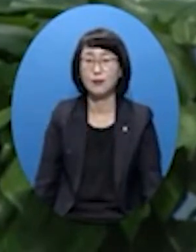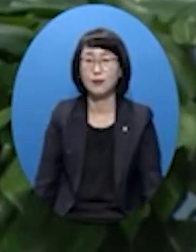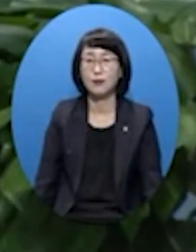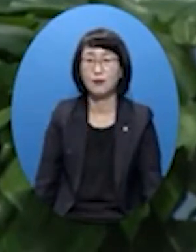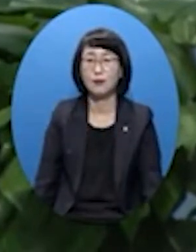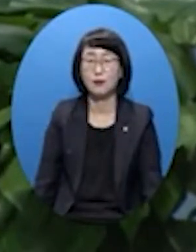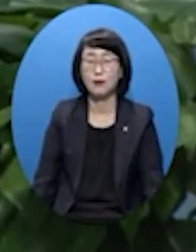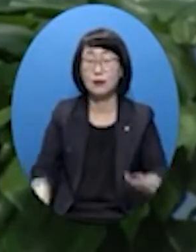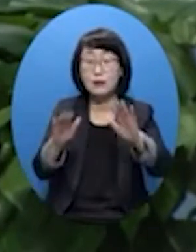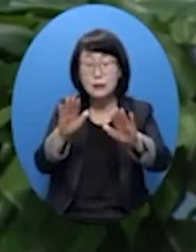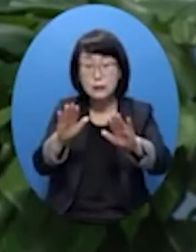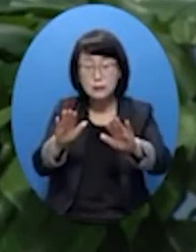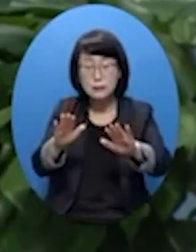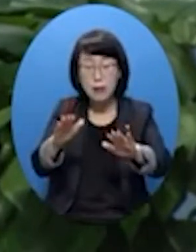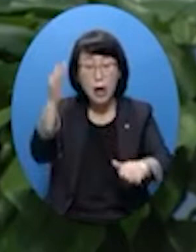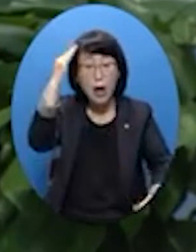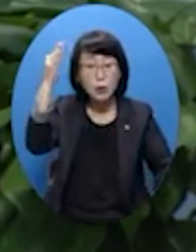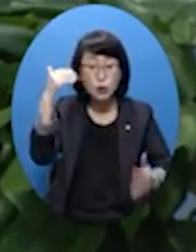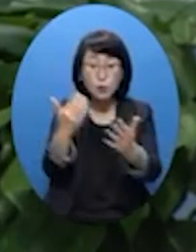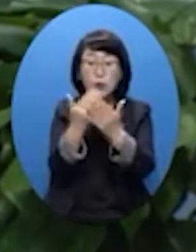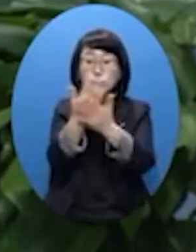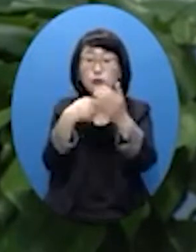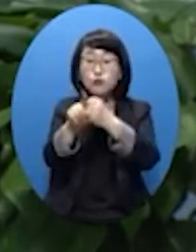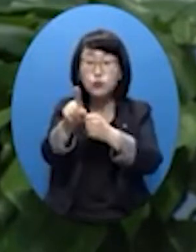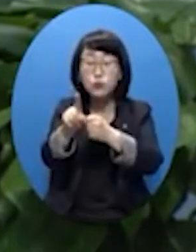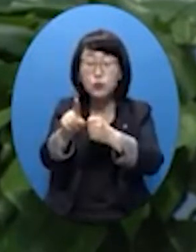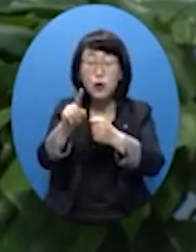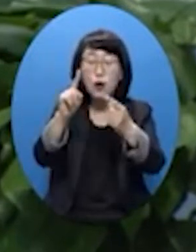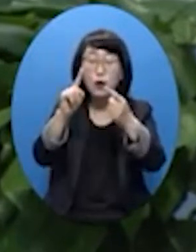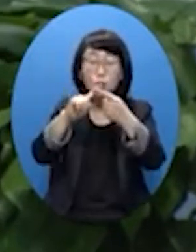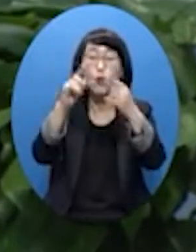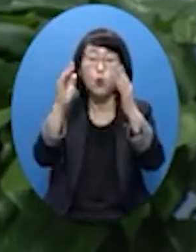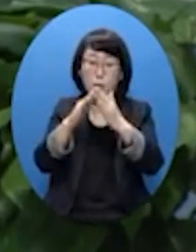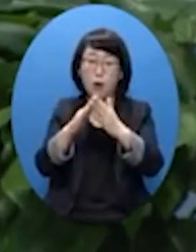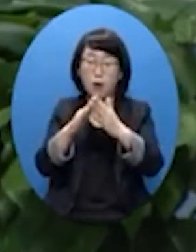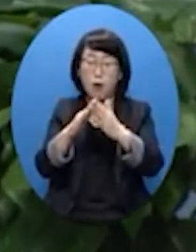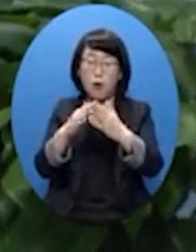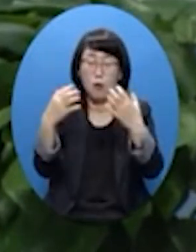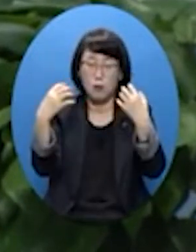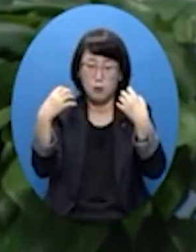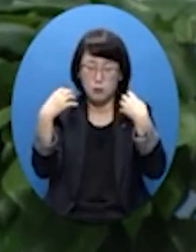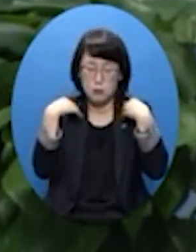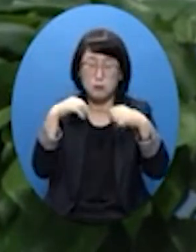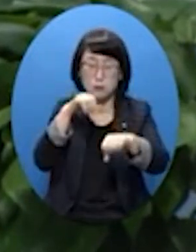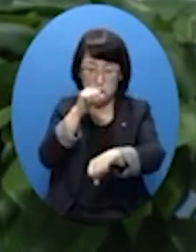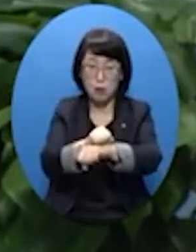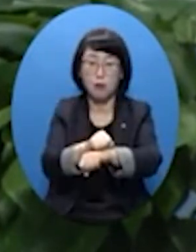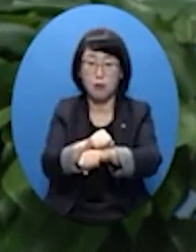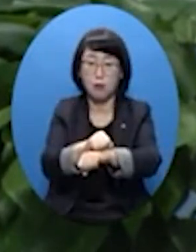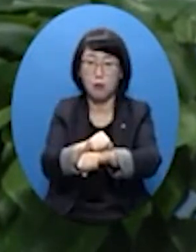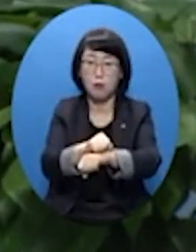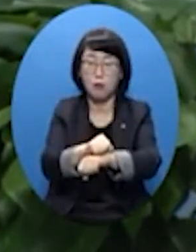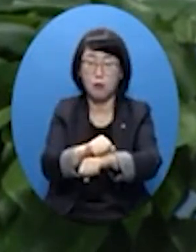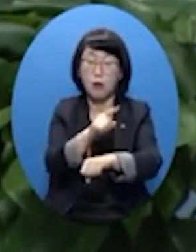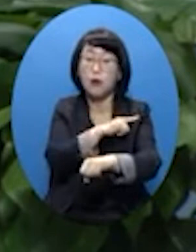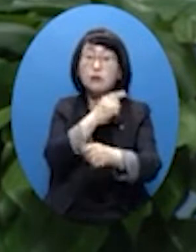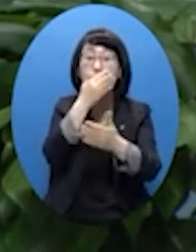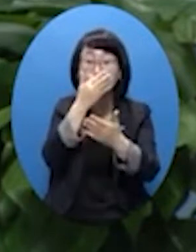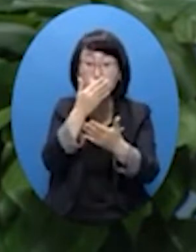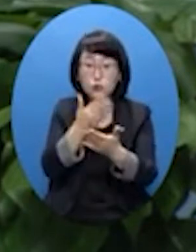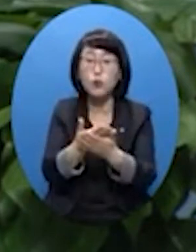오늘의 한국이 까지 기독교가 결정적인 역할을 하고 가장 승낙 중요한